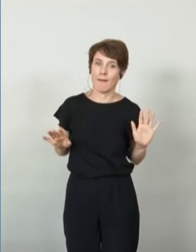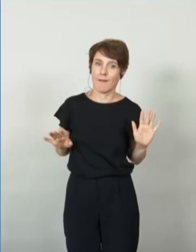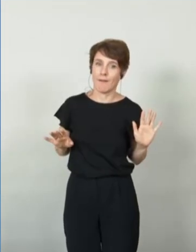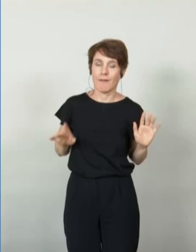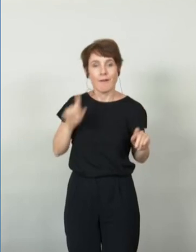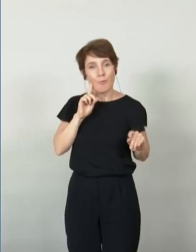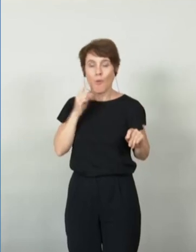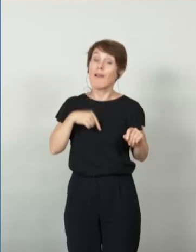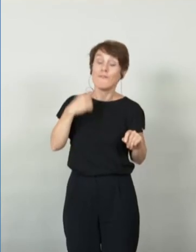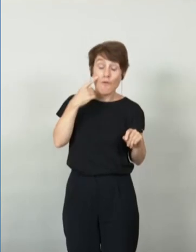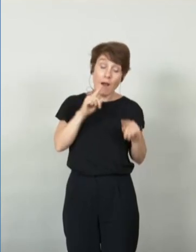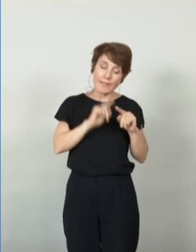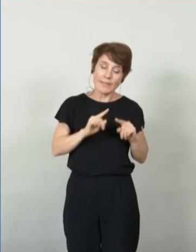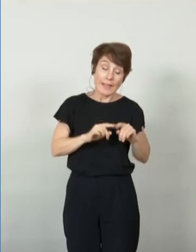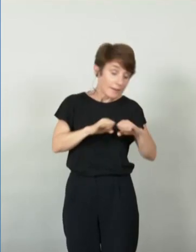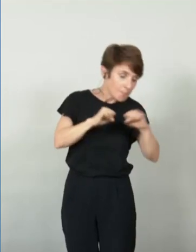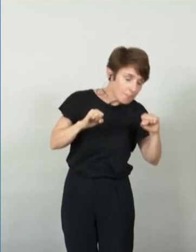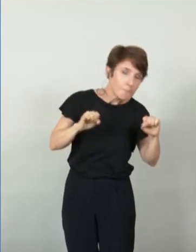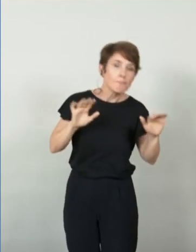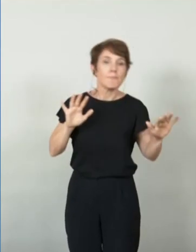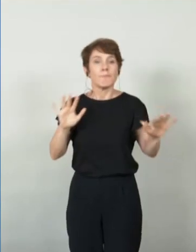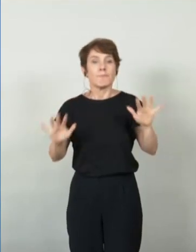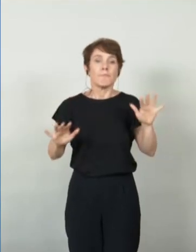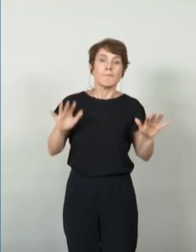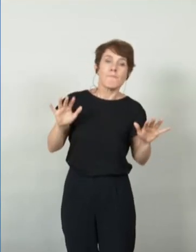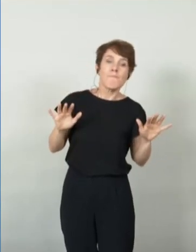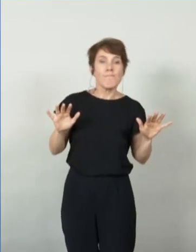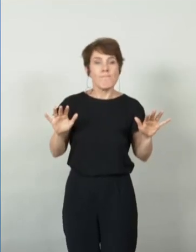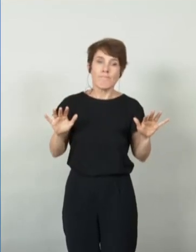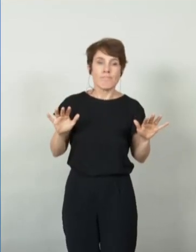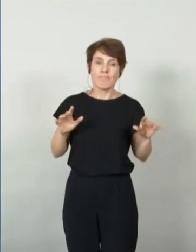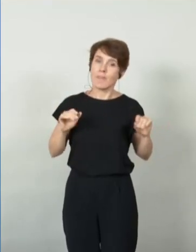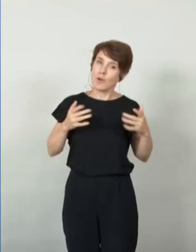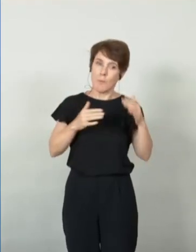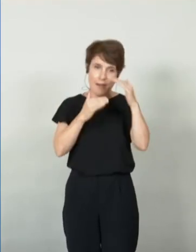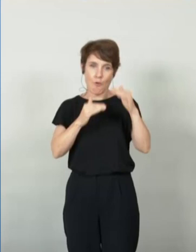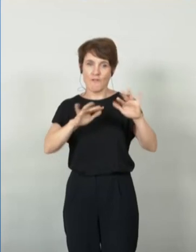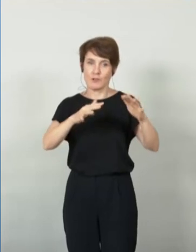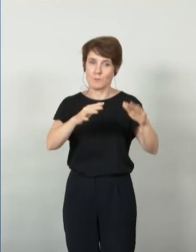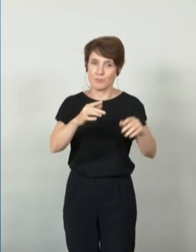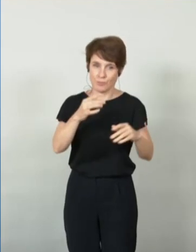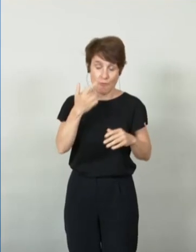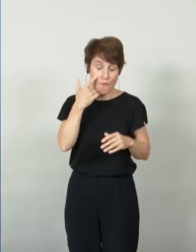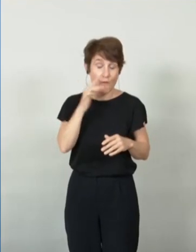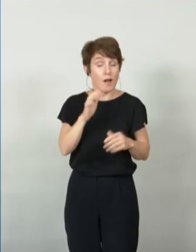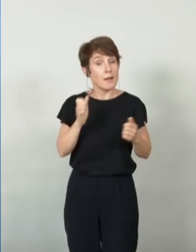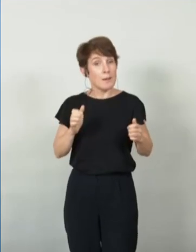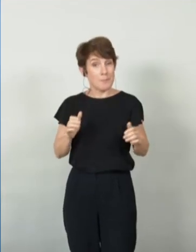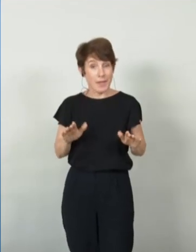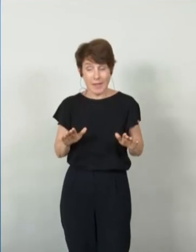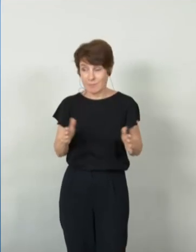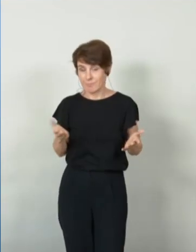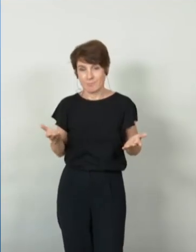entrait dans les détails on verrait bien que que tout cela se discute et bien ils n'ont pas de